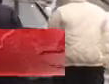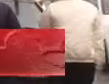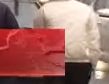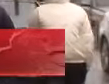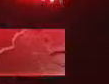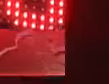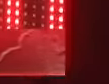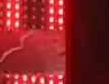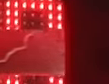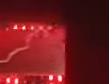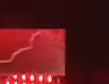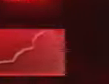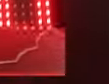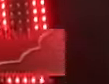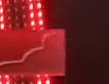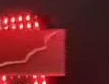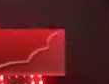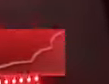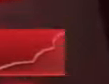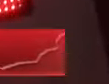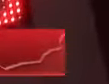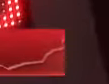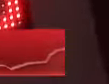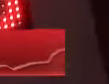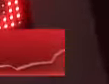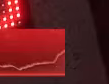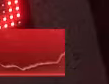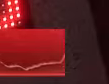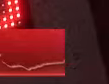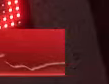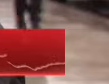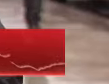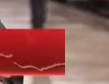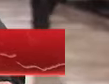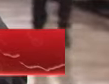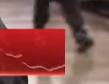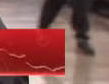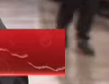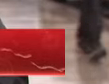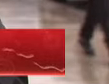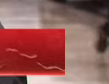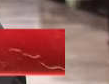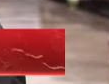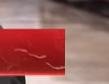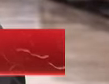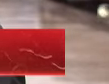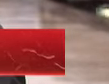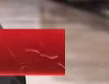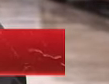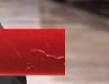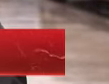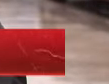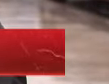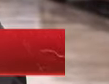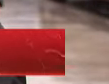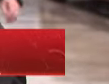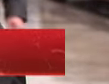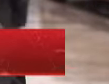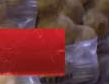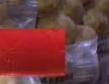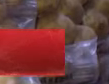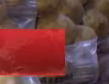Стремительный рост. Курс доллара в казахстанских обменниках приближается к отметке в 500 тенге. Сегодня в обменниках Астаны продают его за